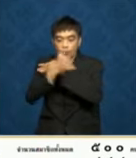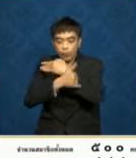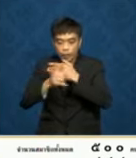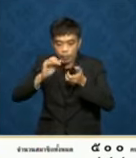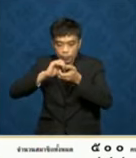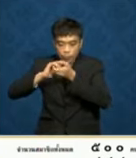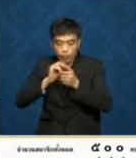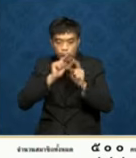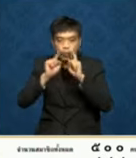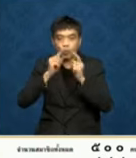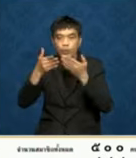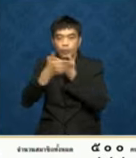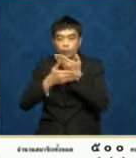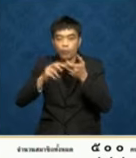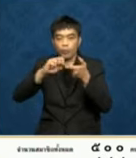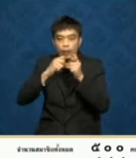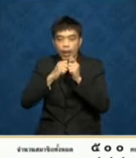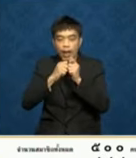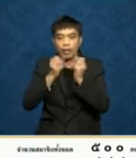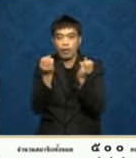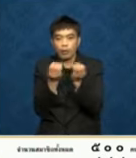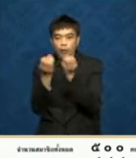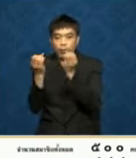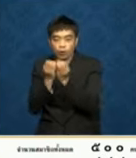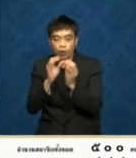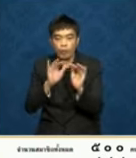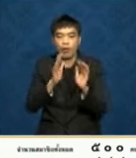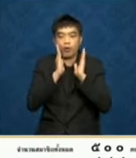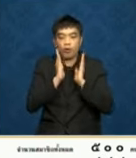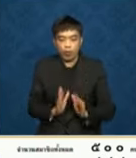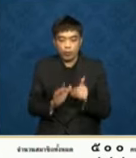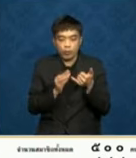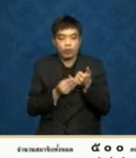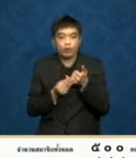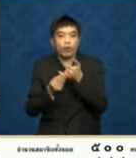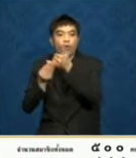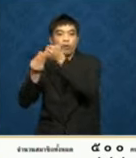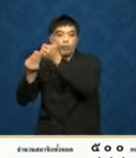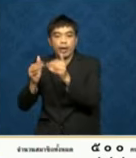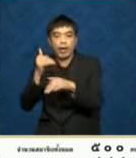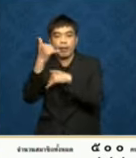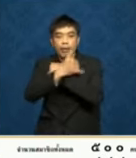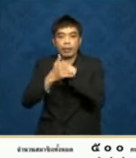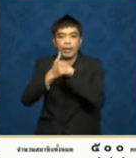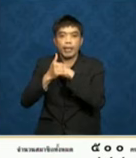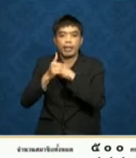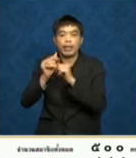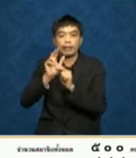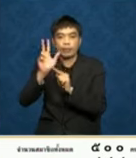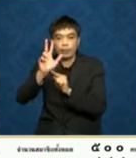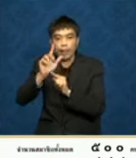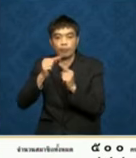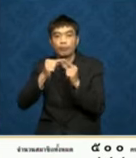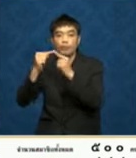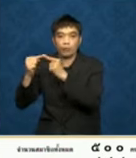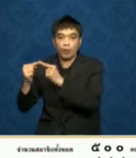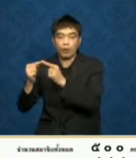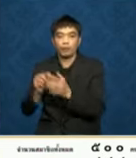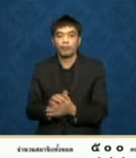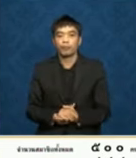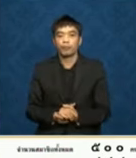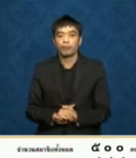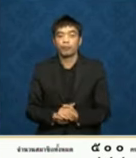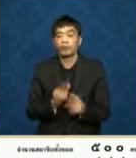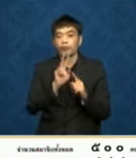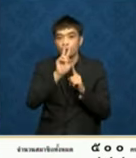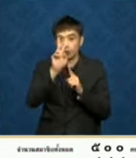จะส่งต่อผู้ที่ได้รผลกระทบนั้นไปยประเทศที่สามตอๆไปหรอแแตโครงการที่สองครัท่ประทานครับโครงการพ